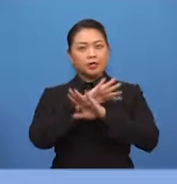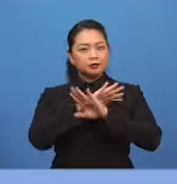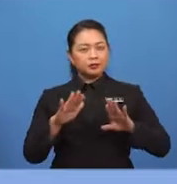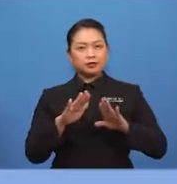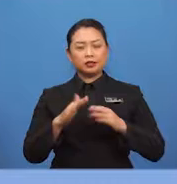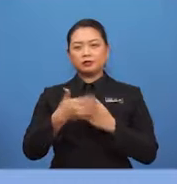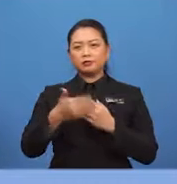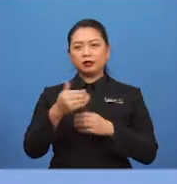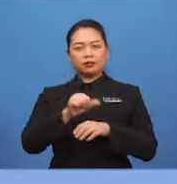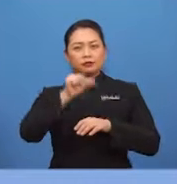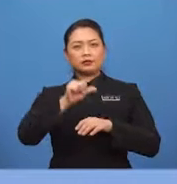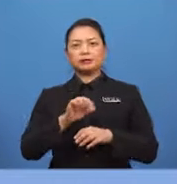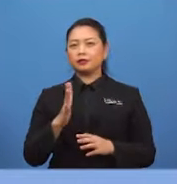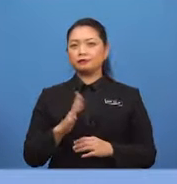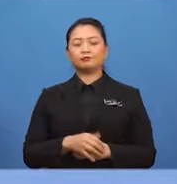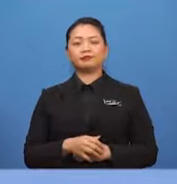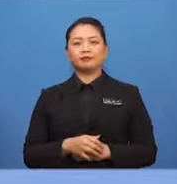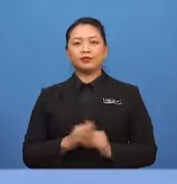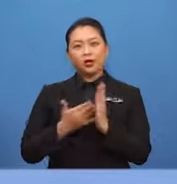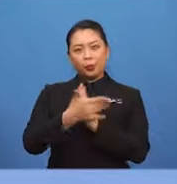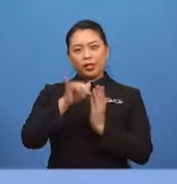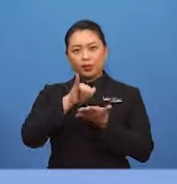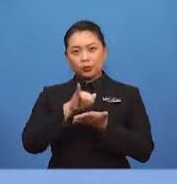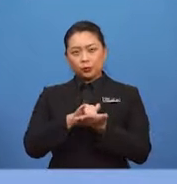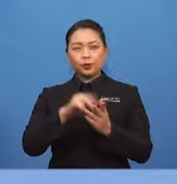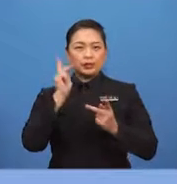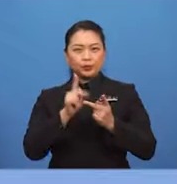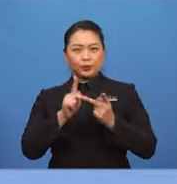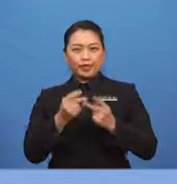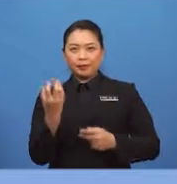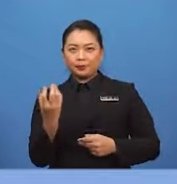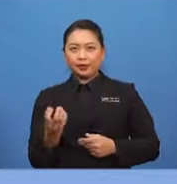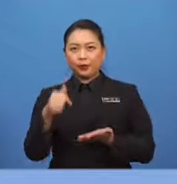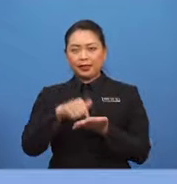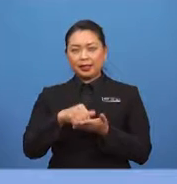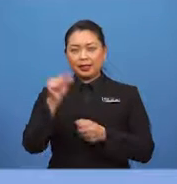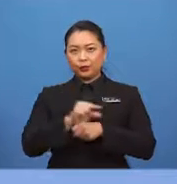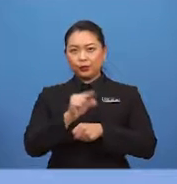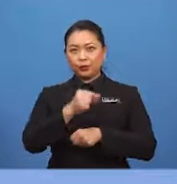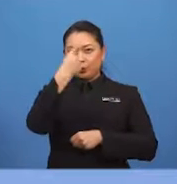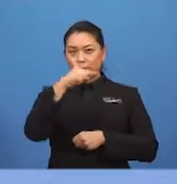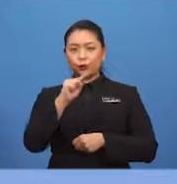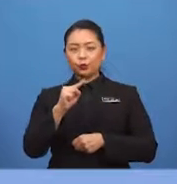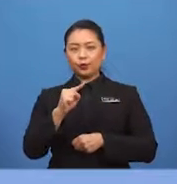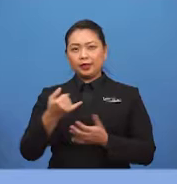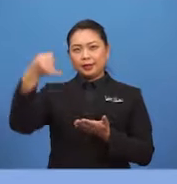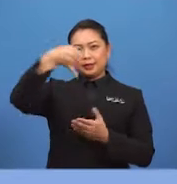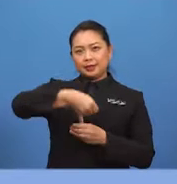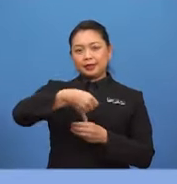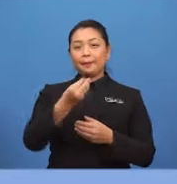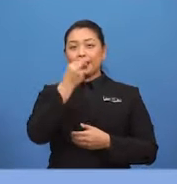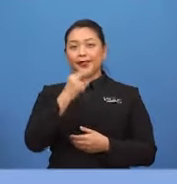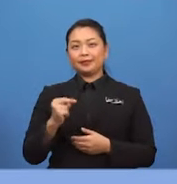mudah terkakis. Oleh itu, sesuailah mangkuk ini digunakan untuk mengisi